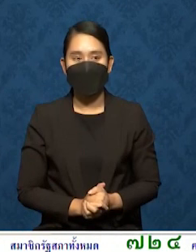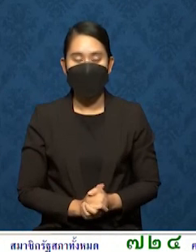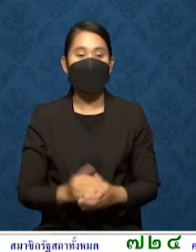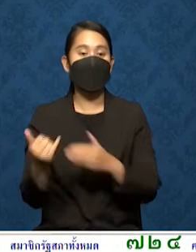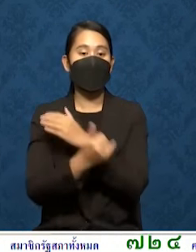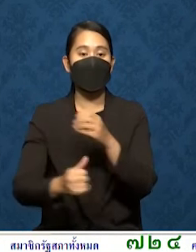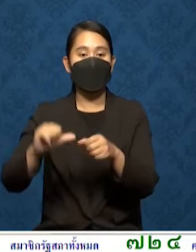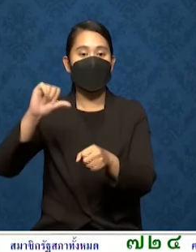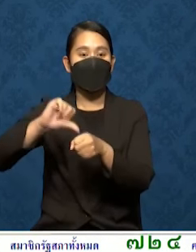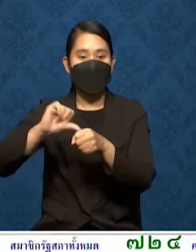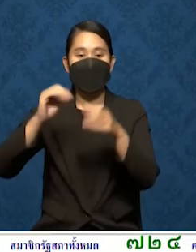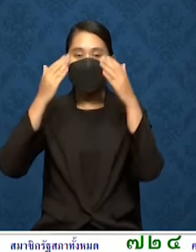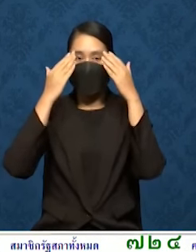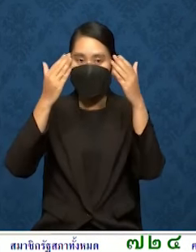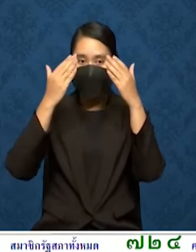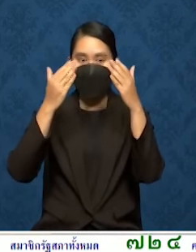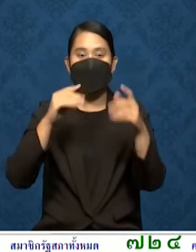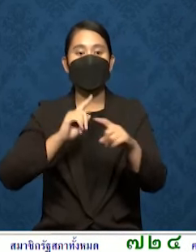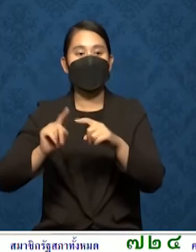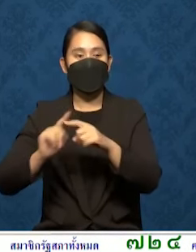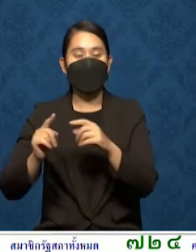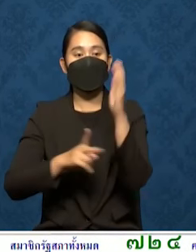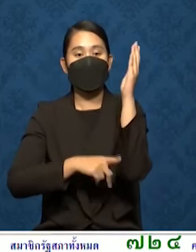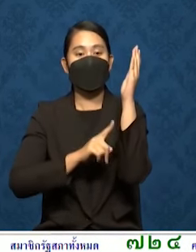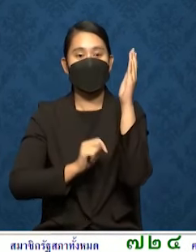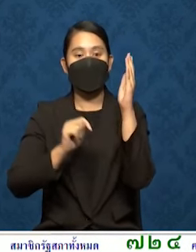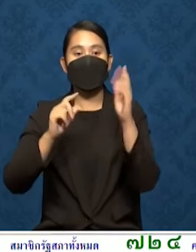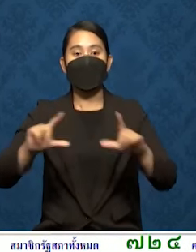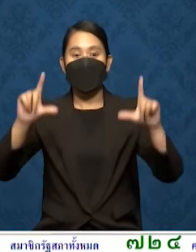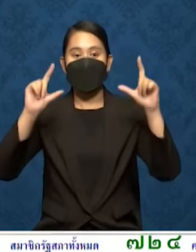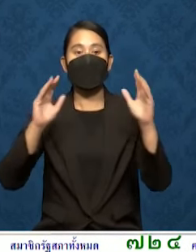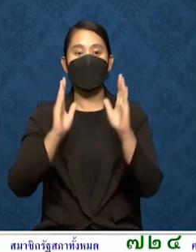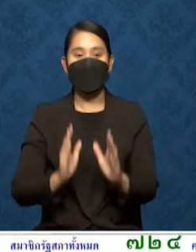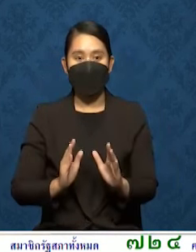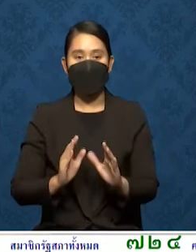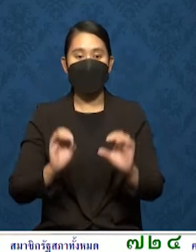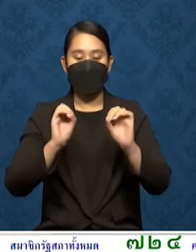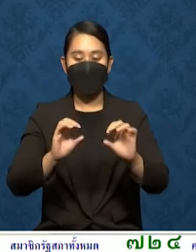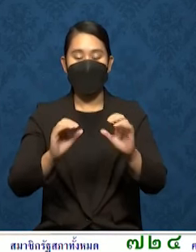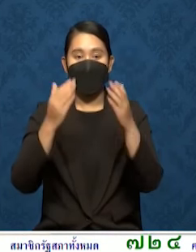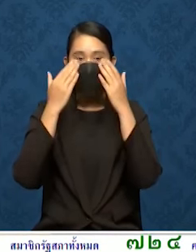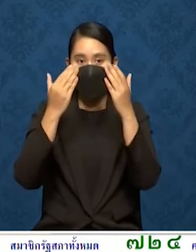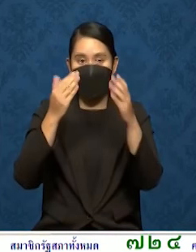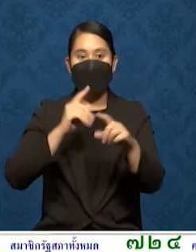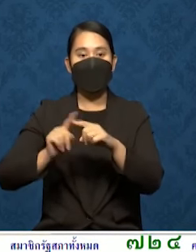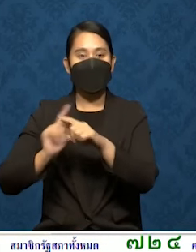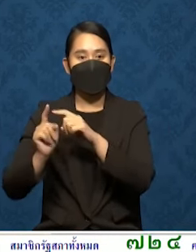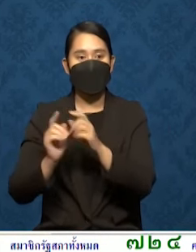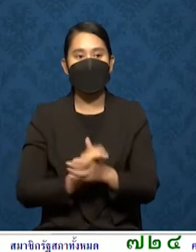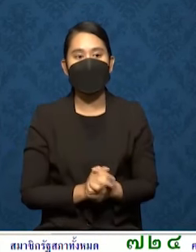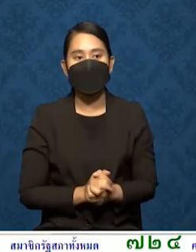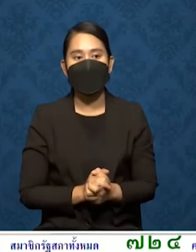ราะสิ่งหนึ่งที่ทำให้ปัตตานีมีชื่อเสียงก็คือนักปราชญ์หรือที่เรียกว่าเ